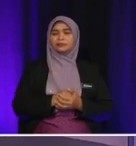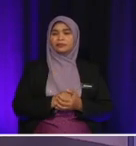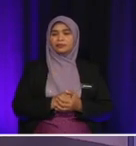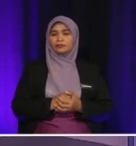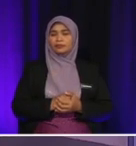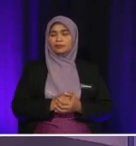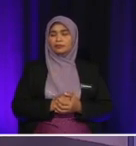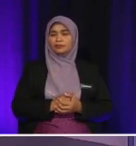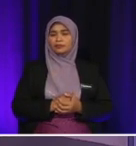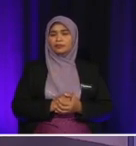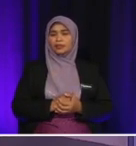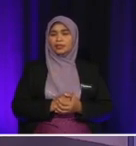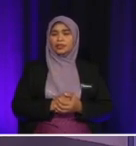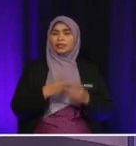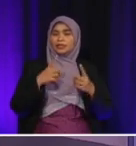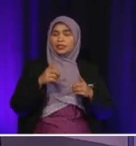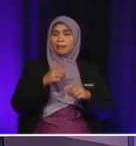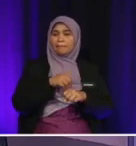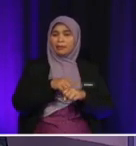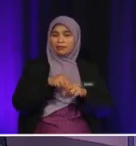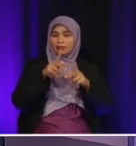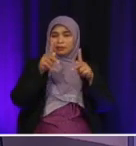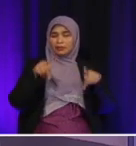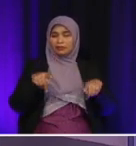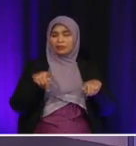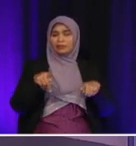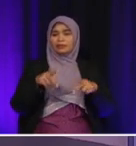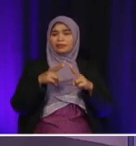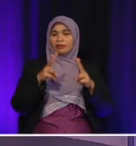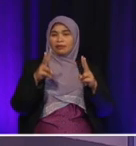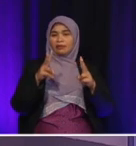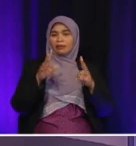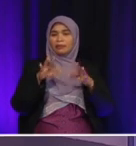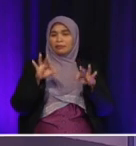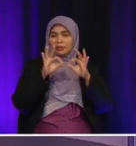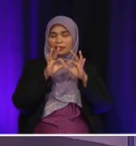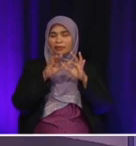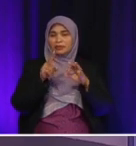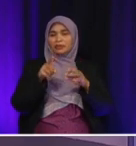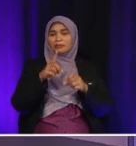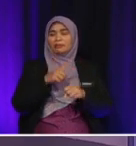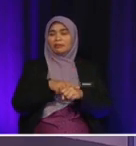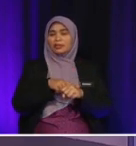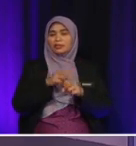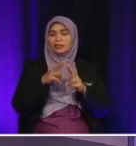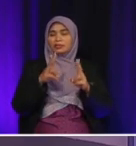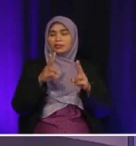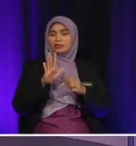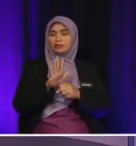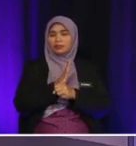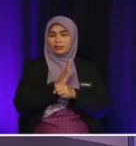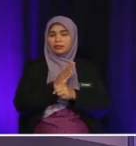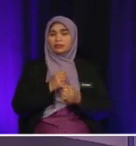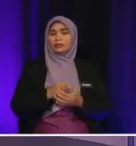berlaku pembaziran dekat situ sedangkan masa peperiksaan ni Anda memerlukan masa yang mencukupi